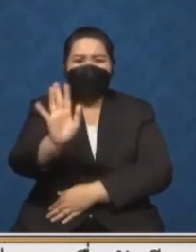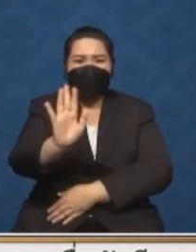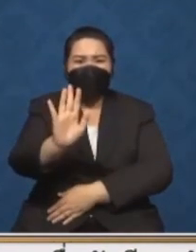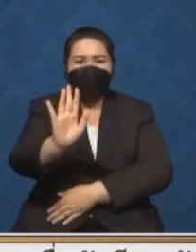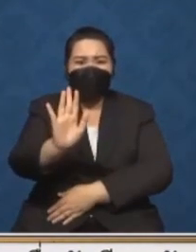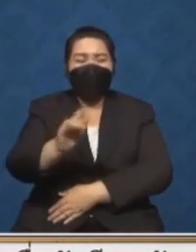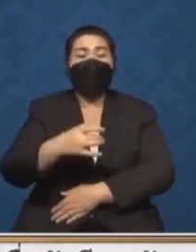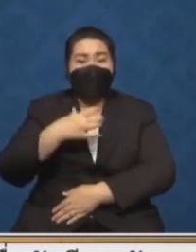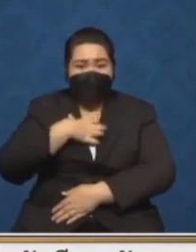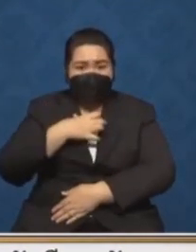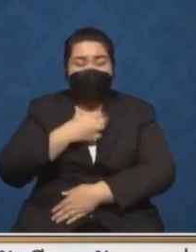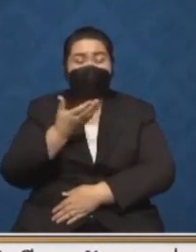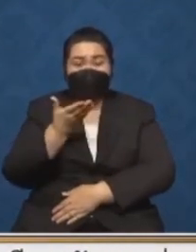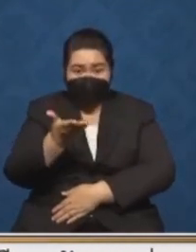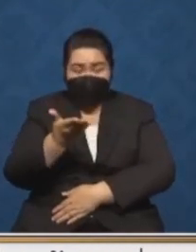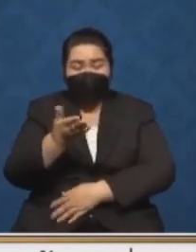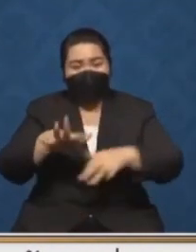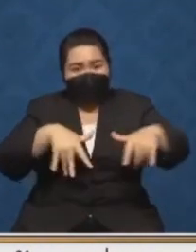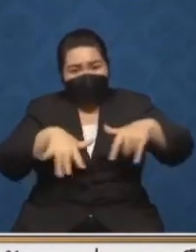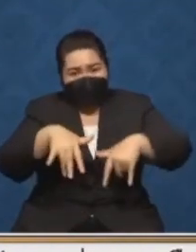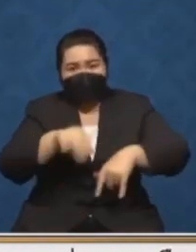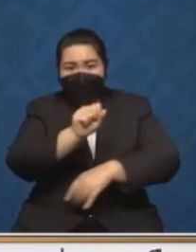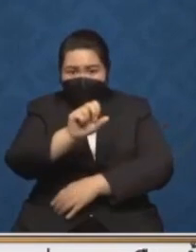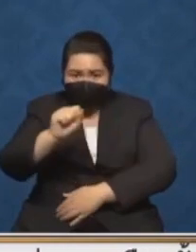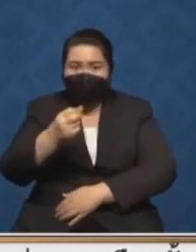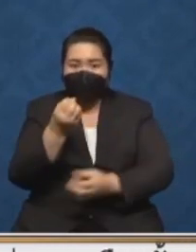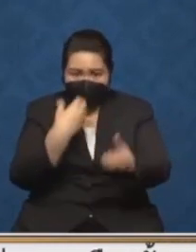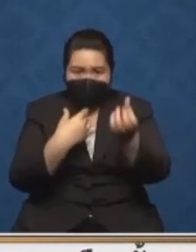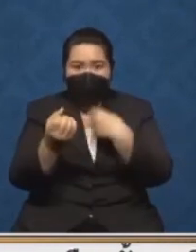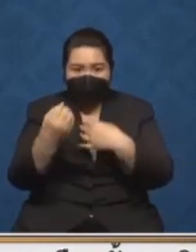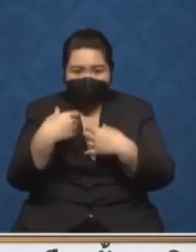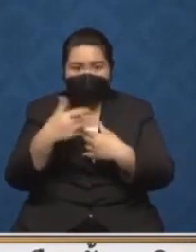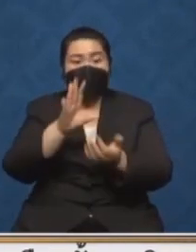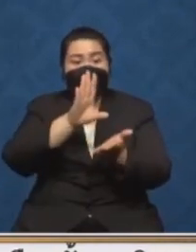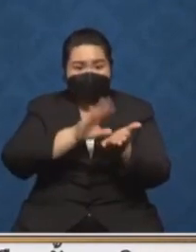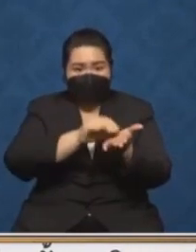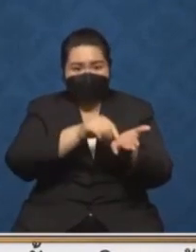มีแวคดว่าให้พี่น้องแดงคามคเห็น แล้วรัฐบาล